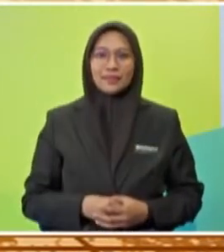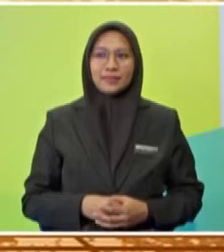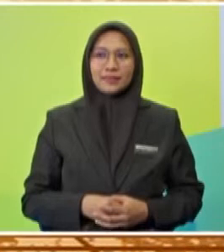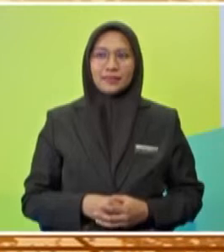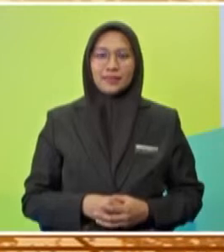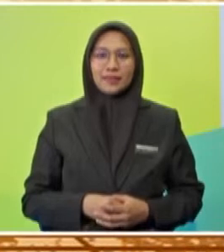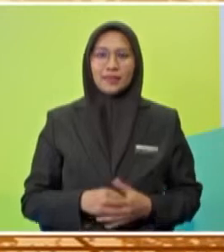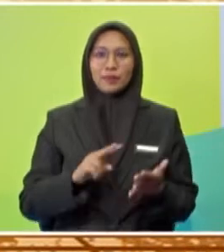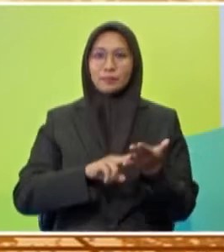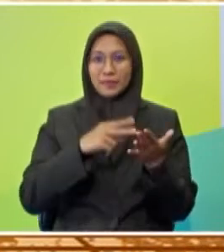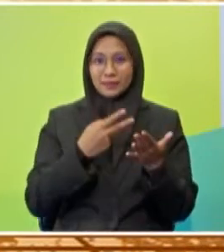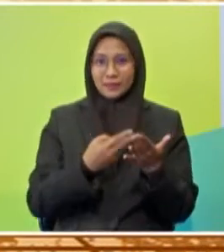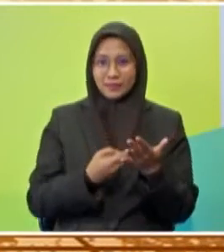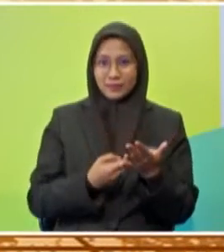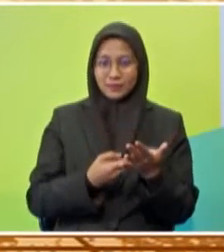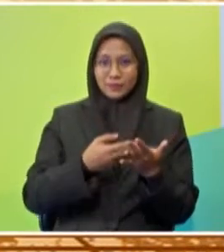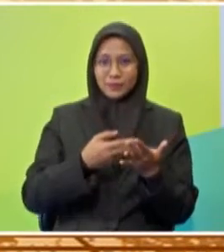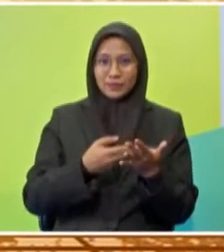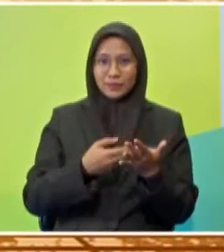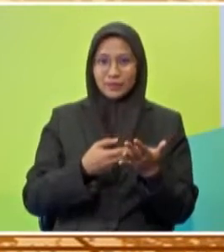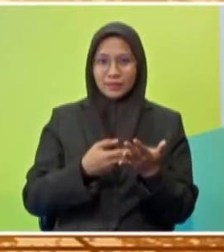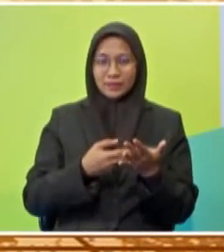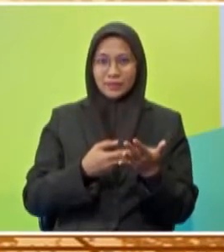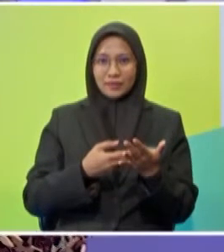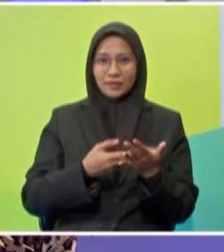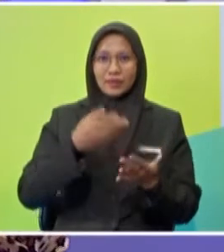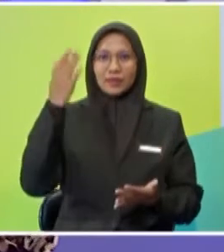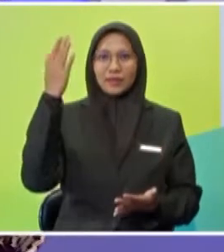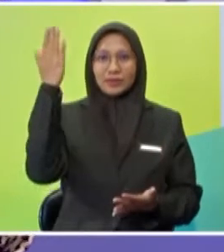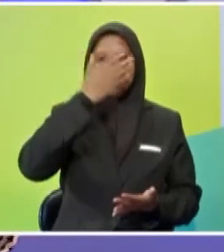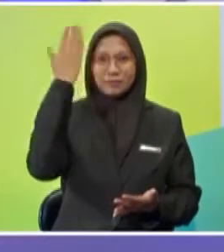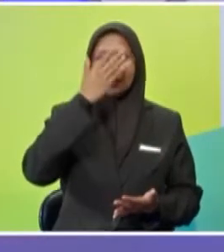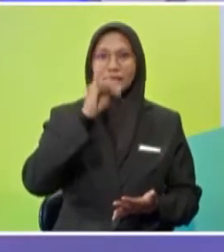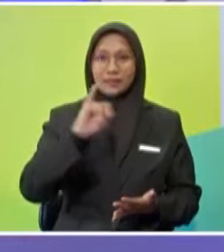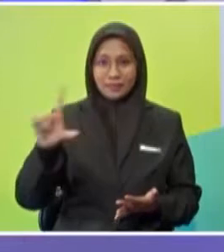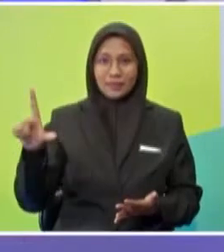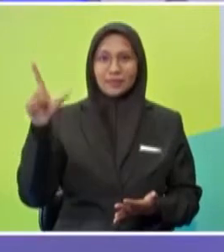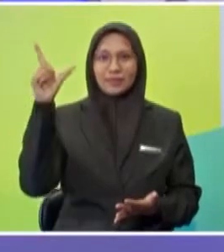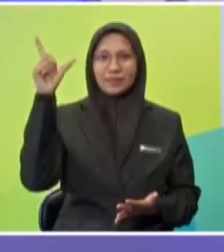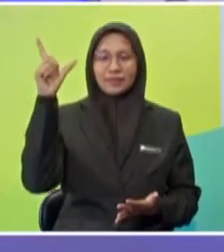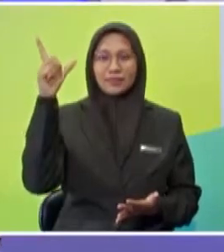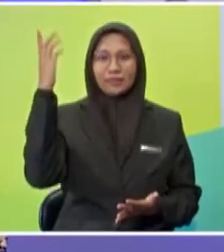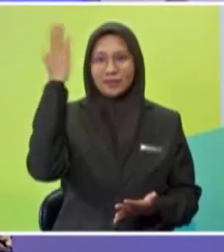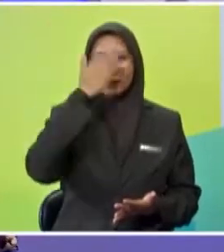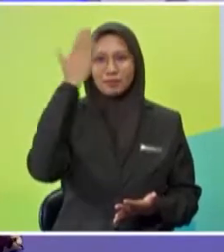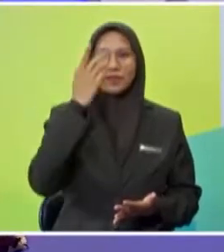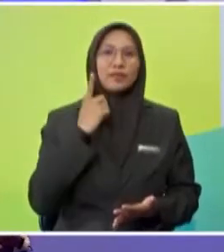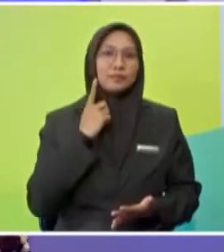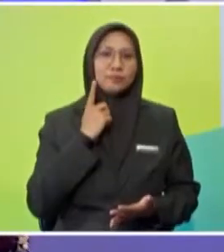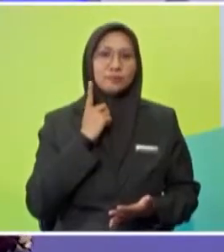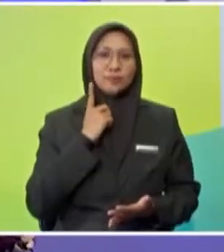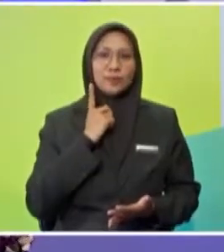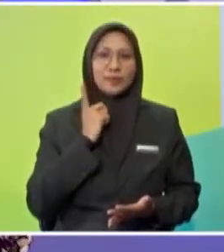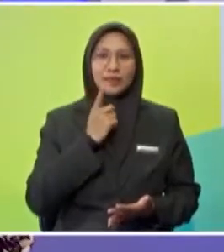cari menggunakan kamus, cermin diri, cermin bermaksud muka kaca atau sesuatu yang kita gunakan untuk melihat